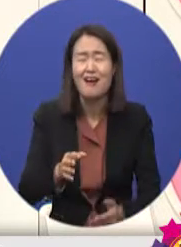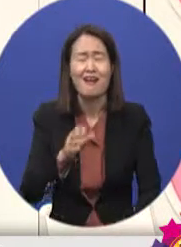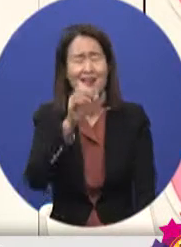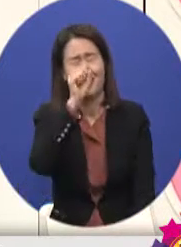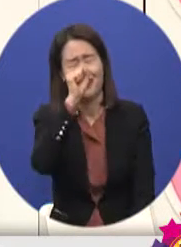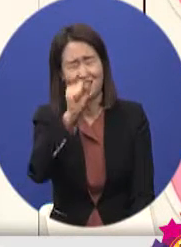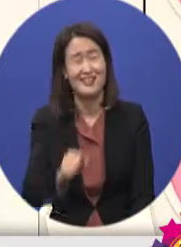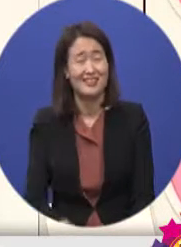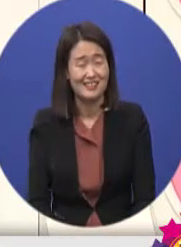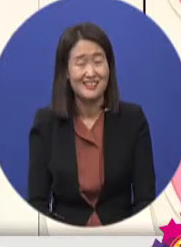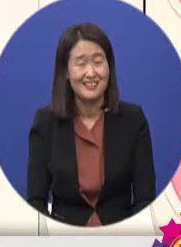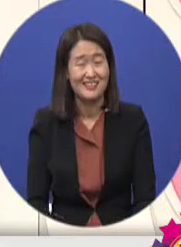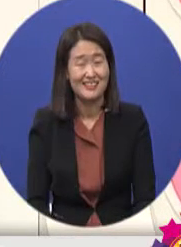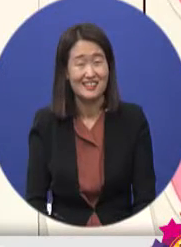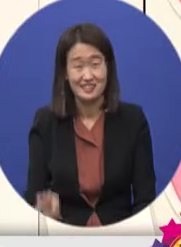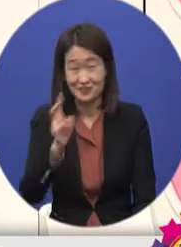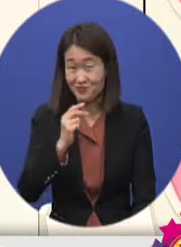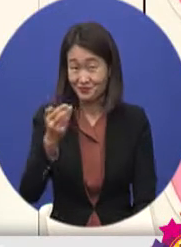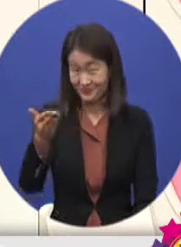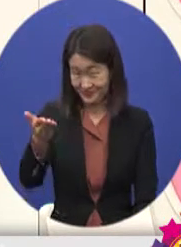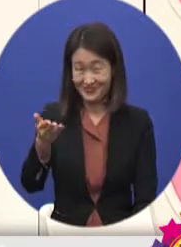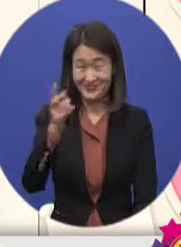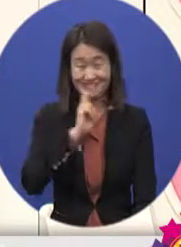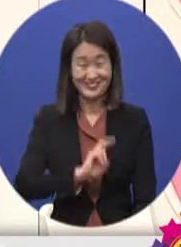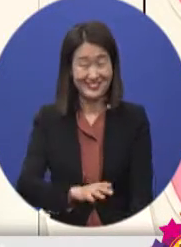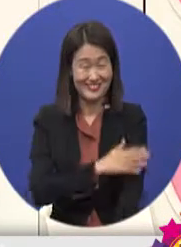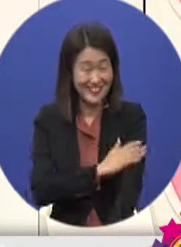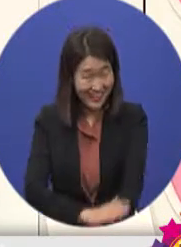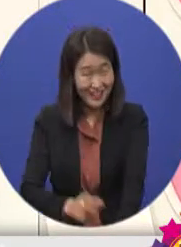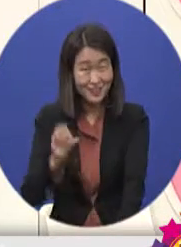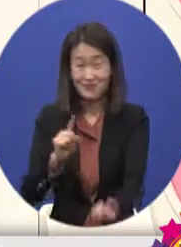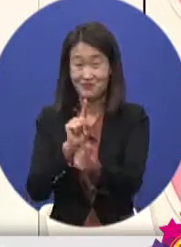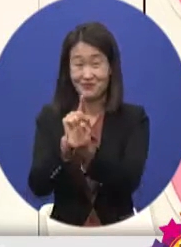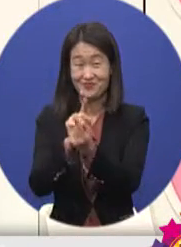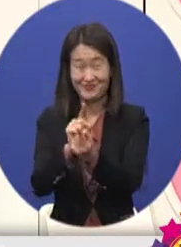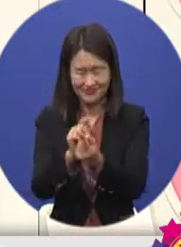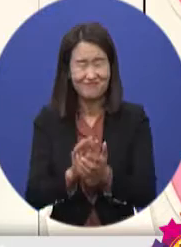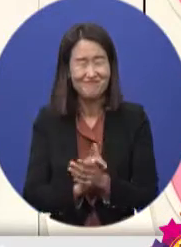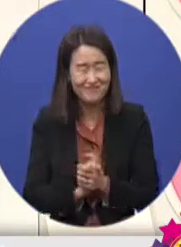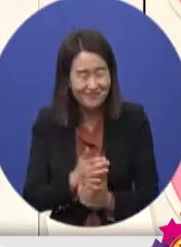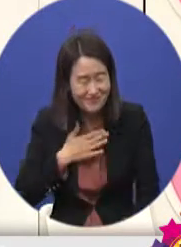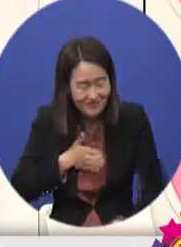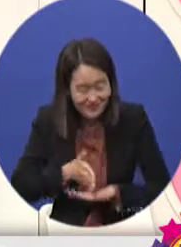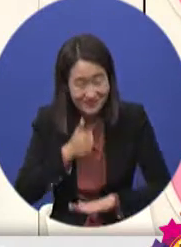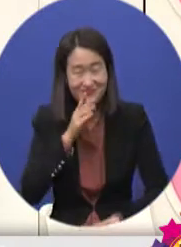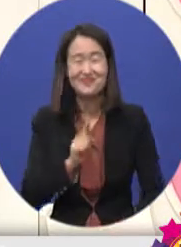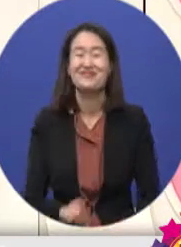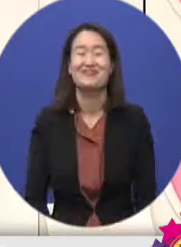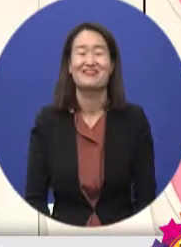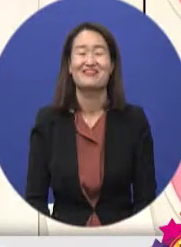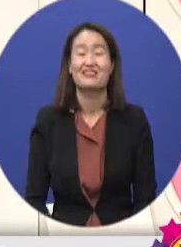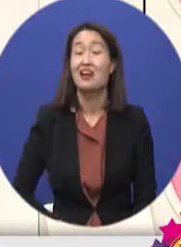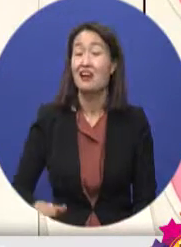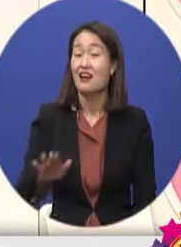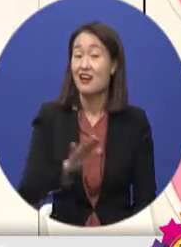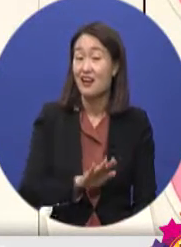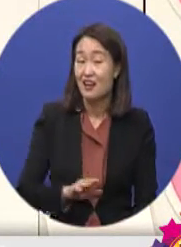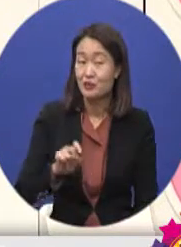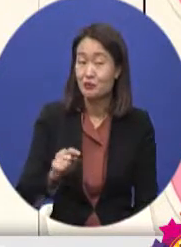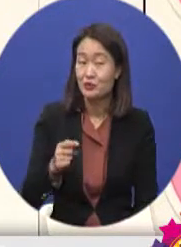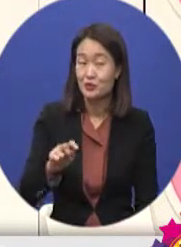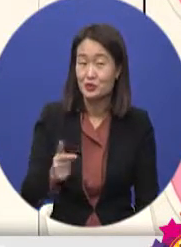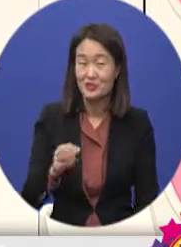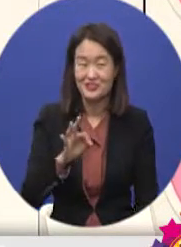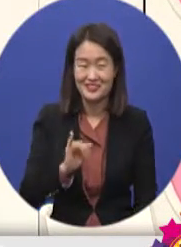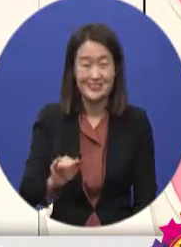좋습니다. 네. 네, 음악 드릴게요. 잘 불러주시고 또 오세요. 네. 감사합니다. 네. 자, 여러분들